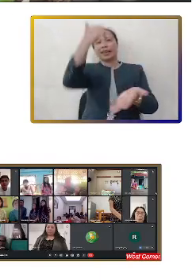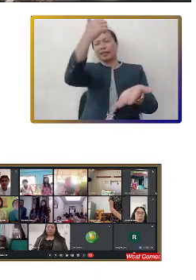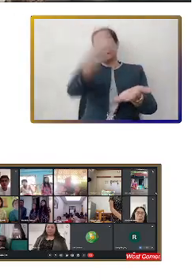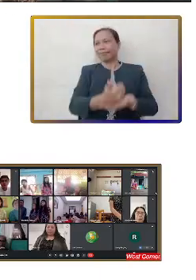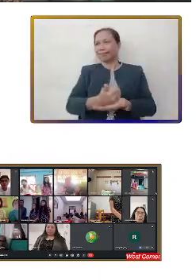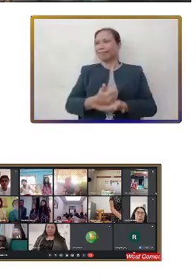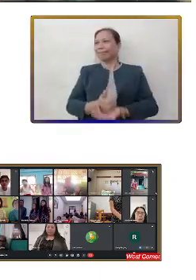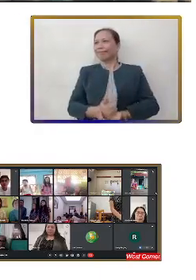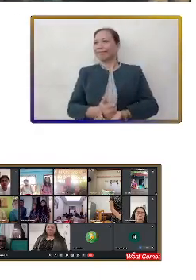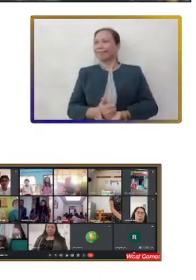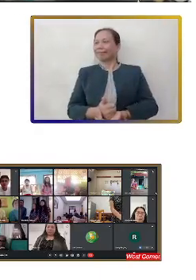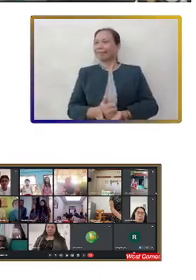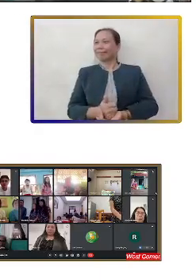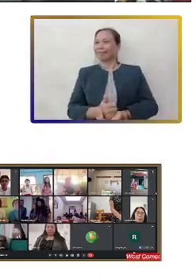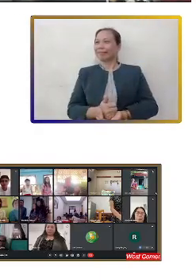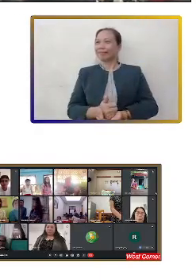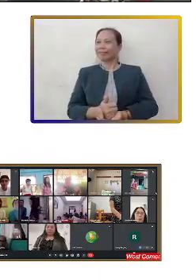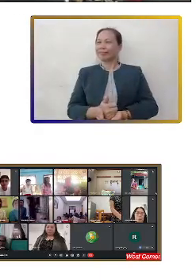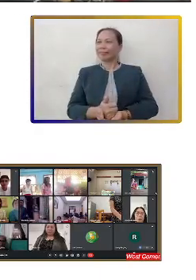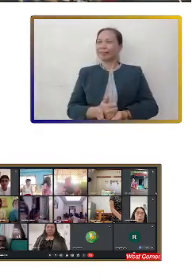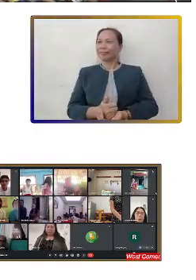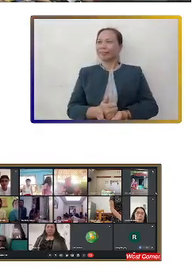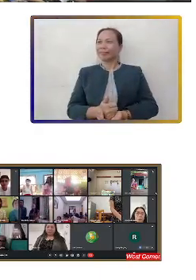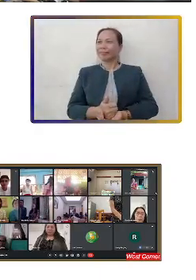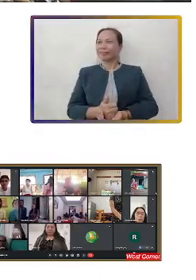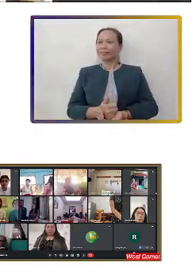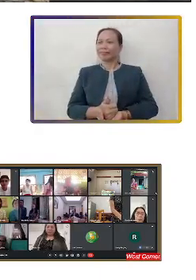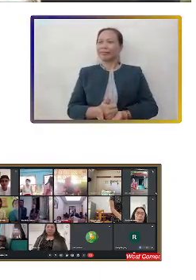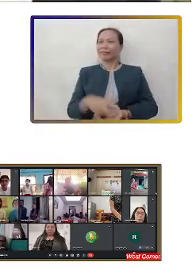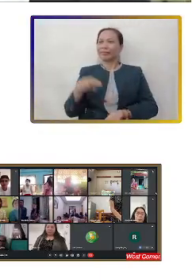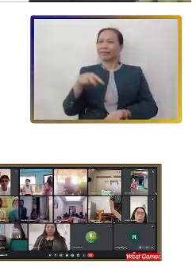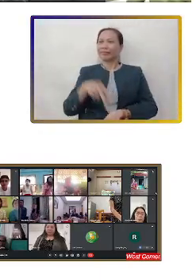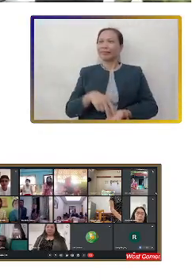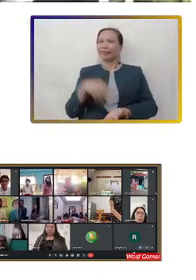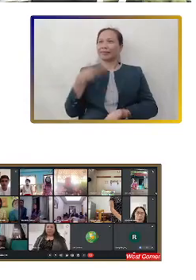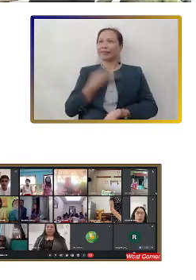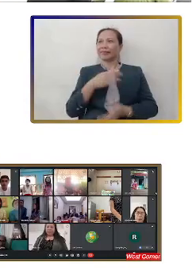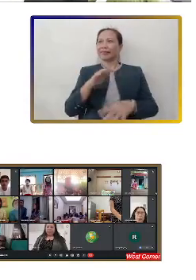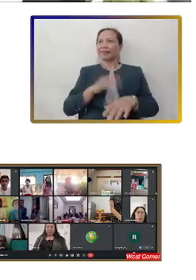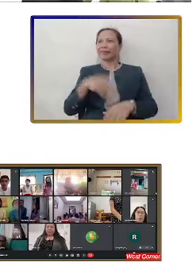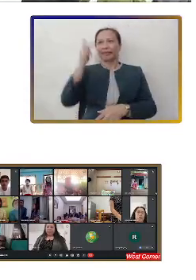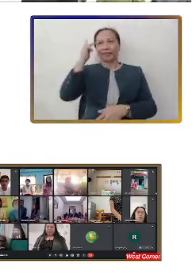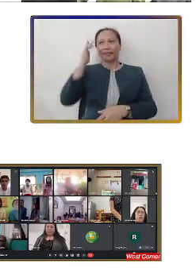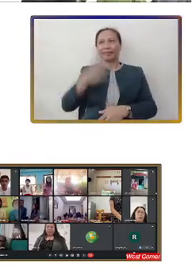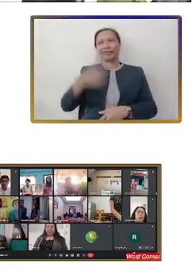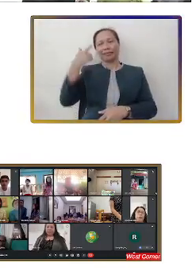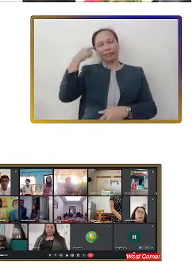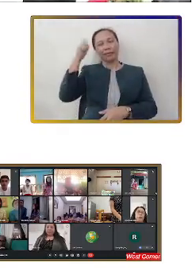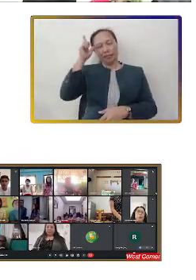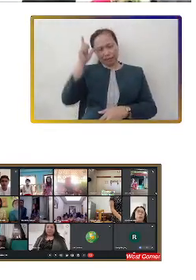Amen! Alright, alright. Remain standing, please, as we call on our pastor.